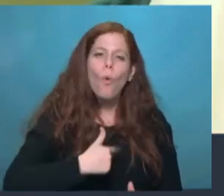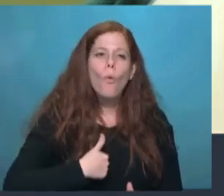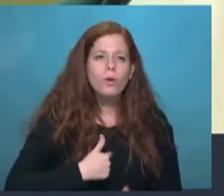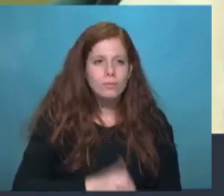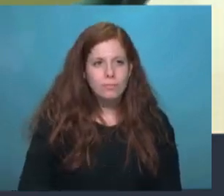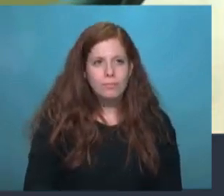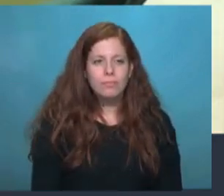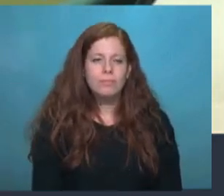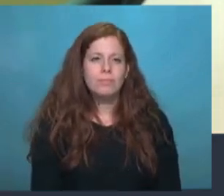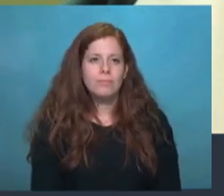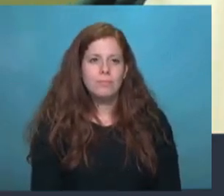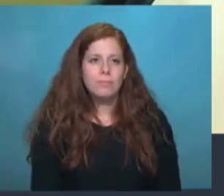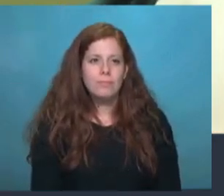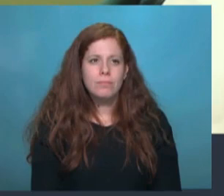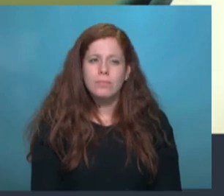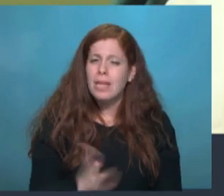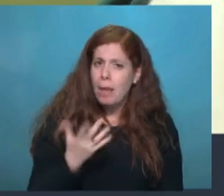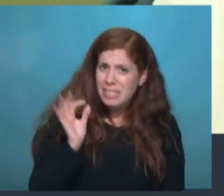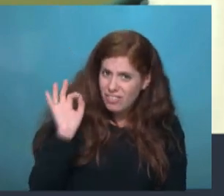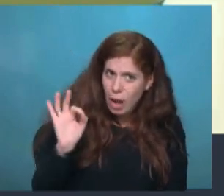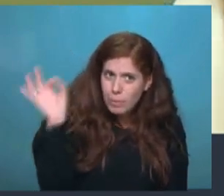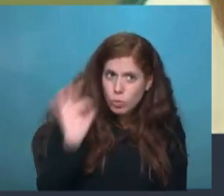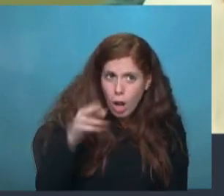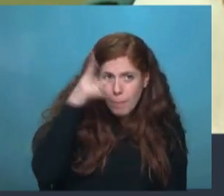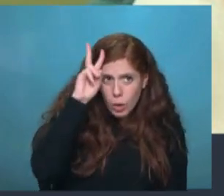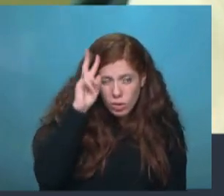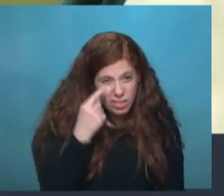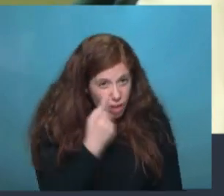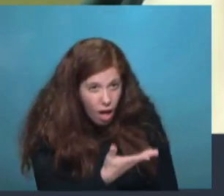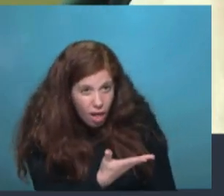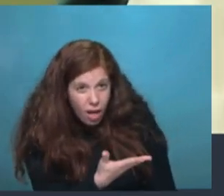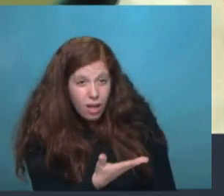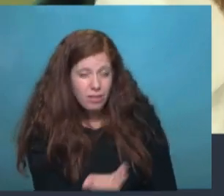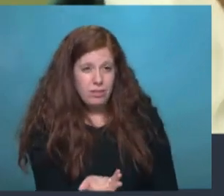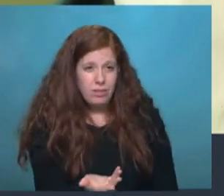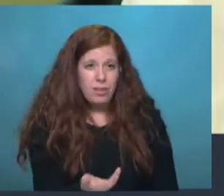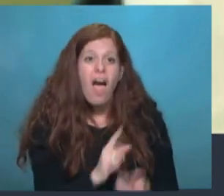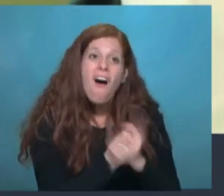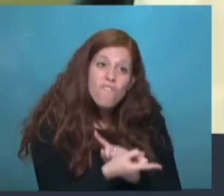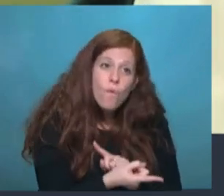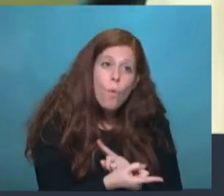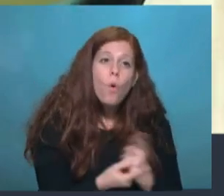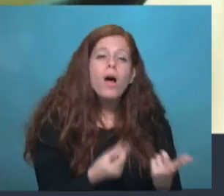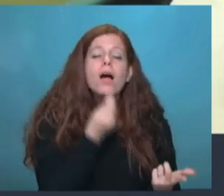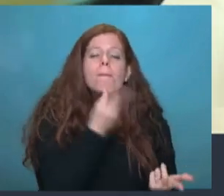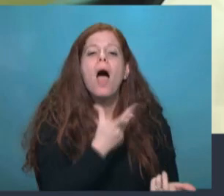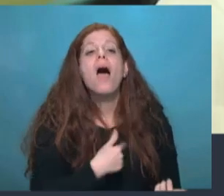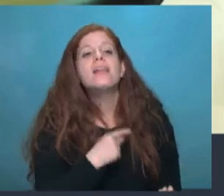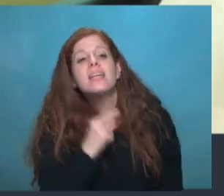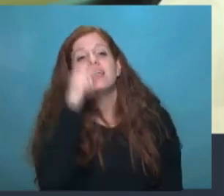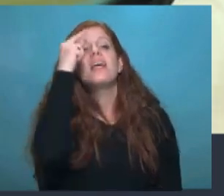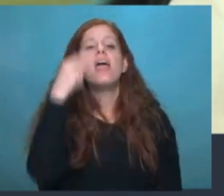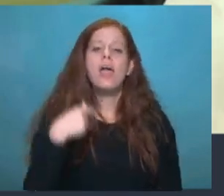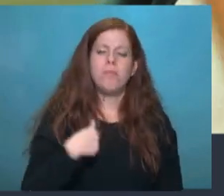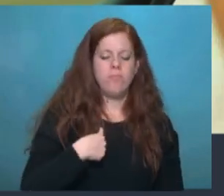שחור. אבל זה יפגע בסיכויים שלך בליכוד. נראה לך? הפוך, כפה, אני גאה באוחנה